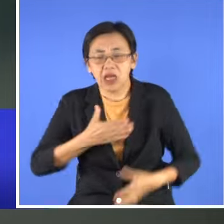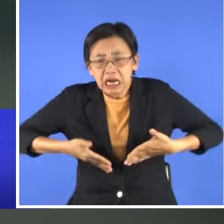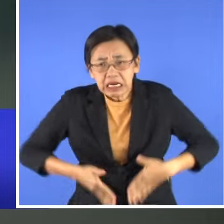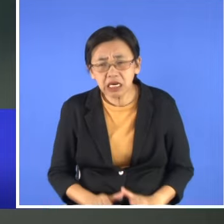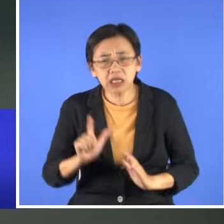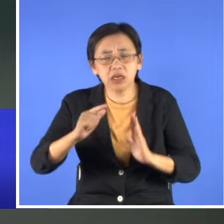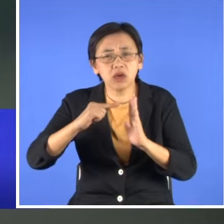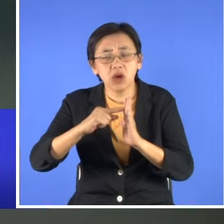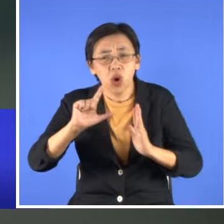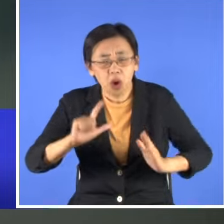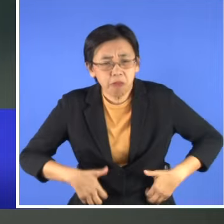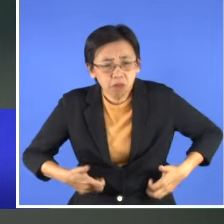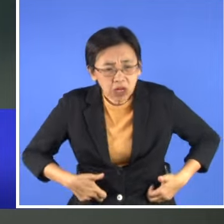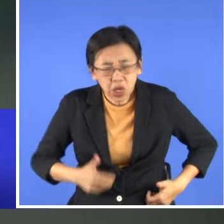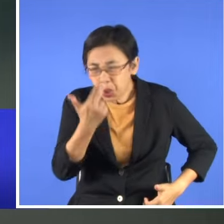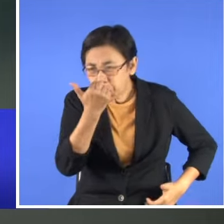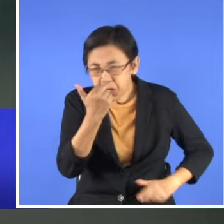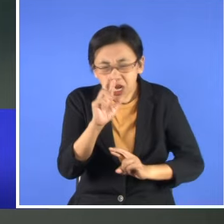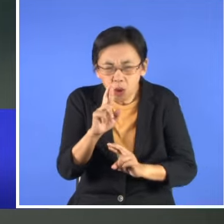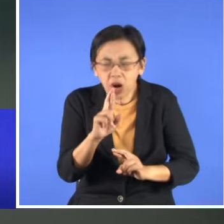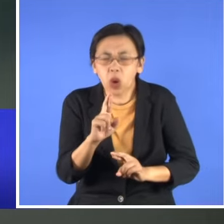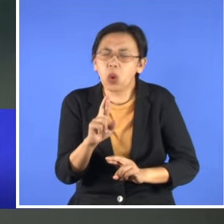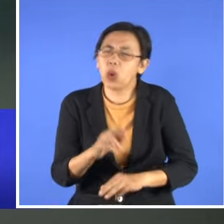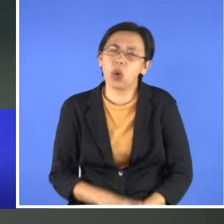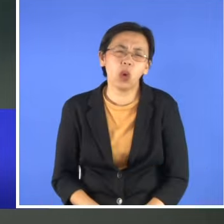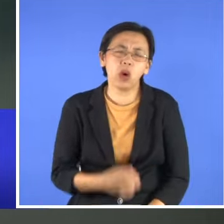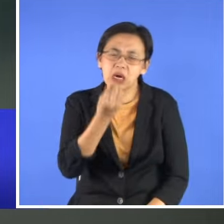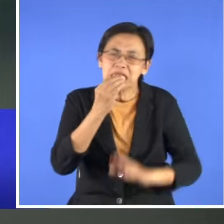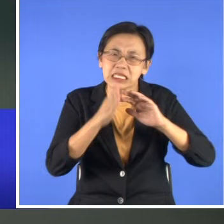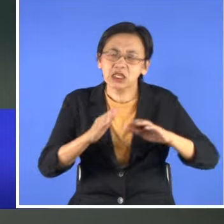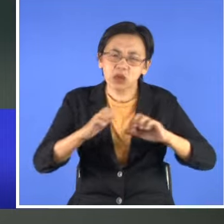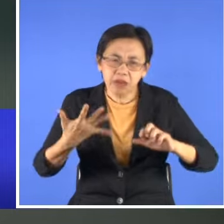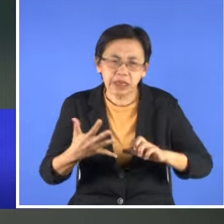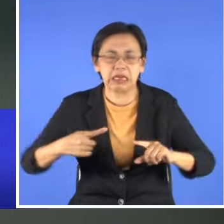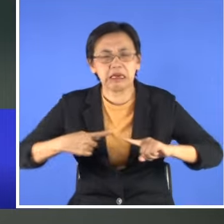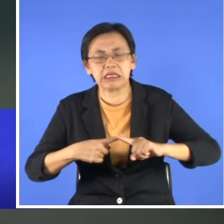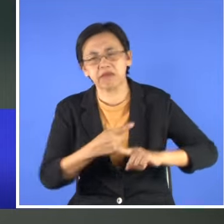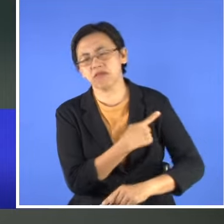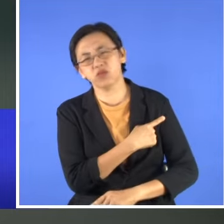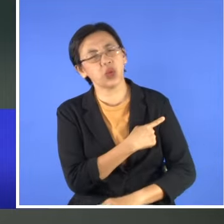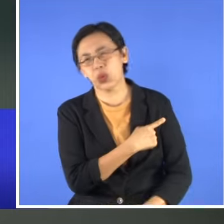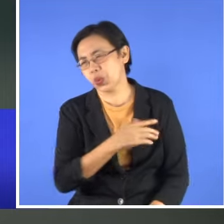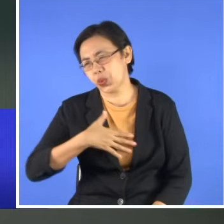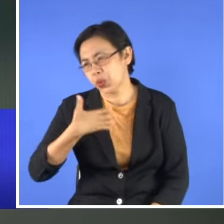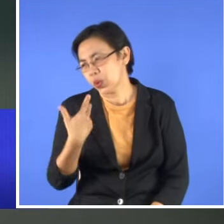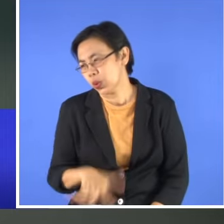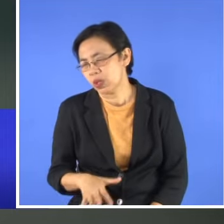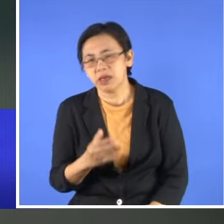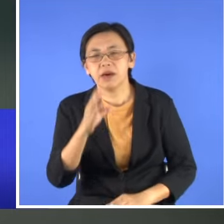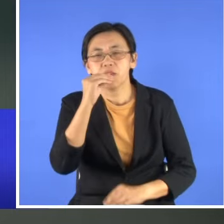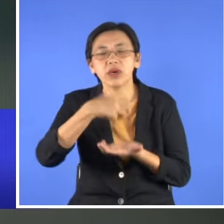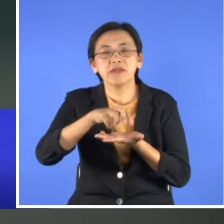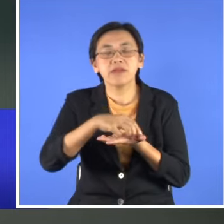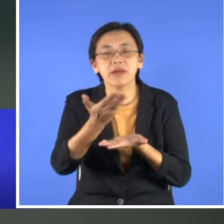เนี่ยทั้งๆที่ระวังตัวแล้วนะแต่ยังพลาดจนได้อดกินทุเรียนแถมยังบาดเจ็บอีกต่างหากอ้าฟังเสียงหน่อยนะครับเนี่ยผู้บาดเจ็บ